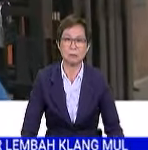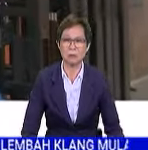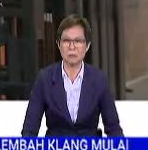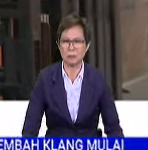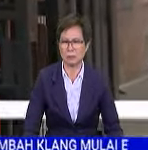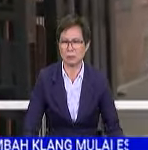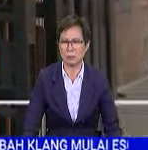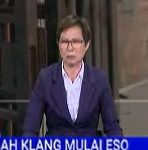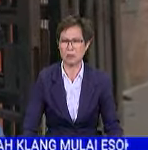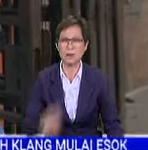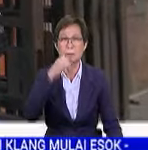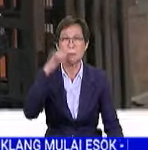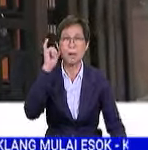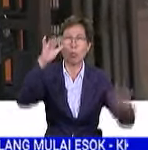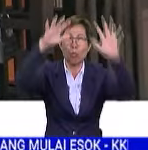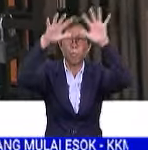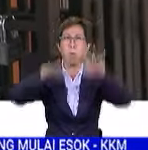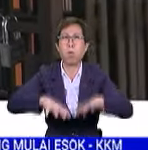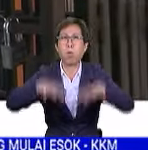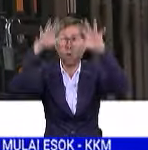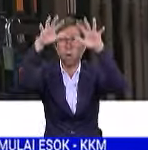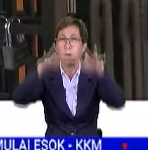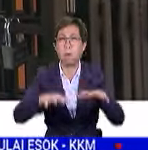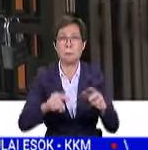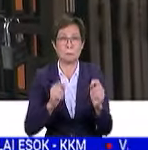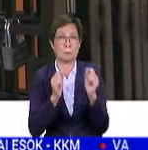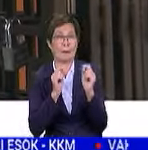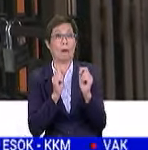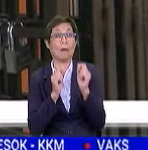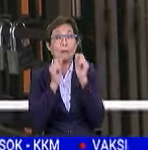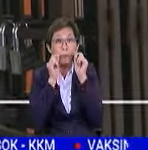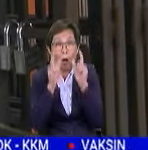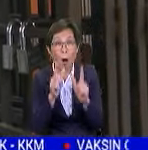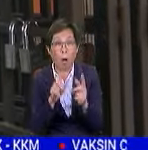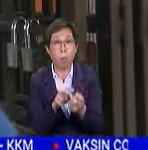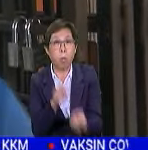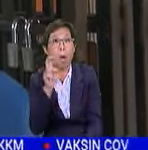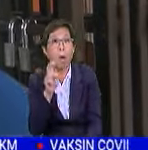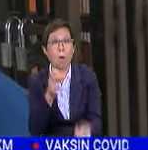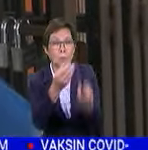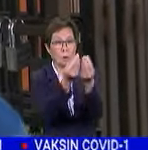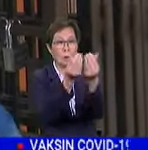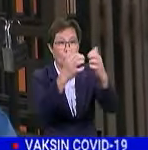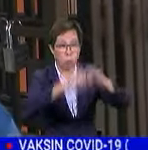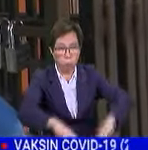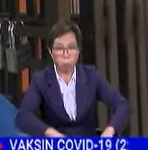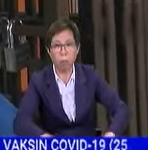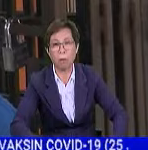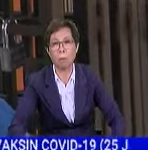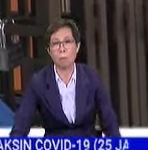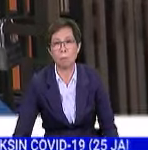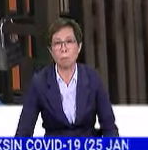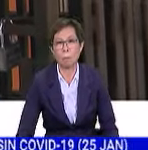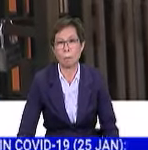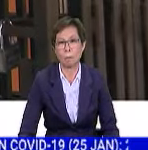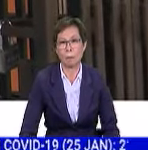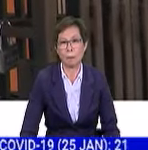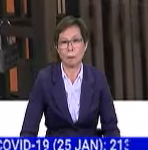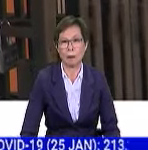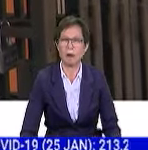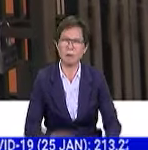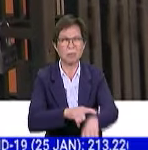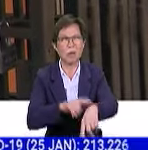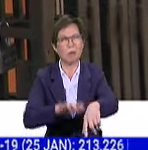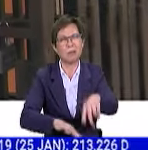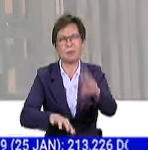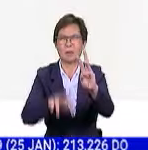Malam lepas hujan lebat, tiba-tiba tanah itu. Itu saya tahu lepas 6 lebih